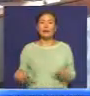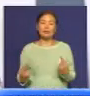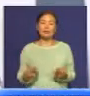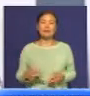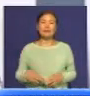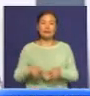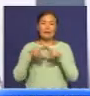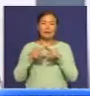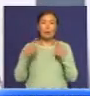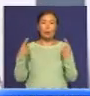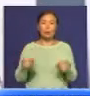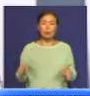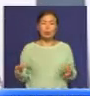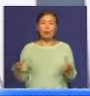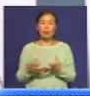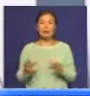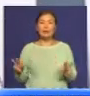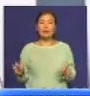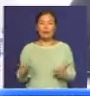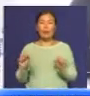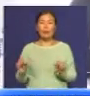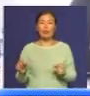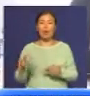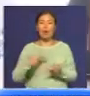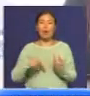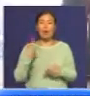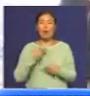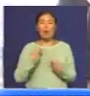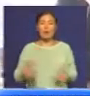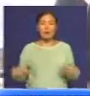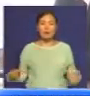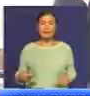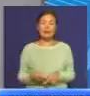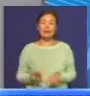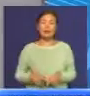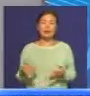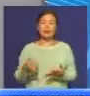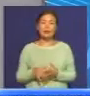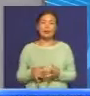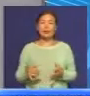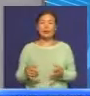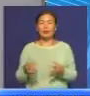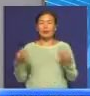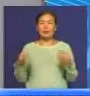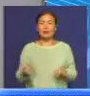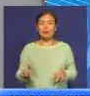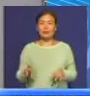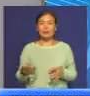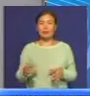столицы, то другие затронули тему поддержки предпринимателей. Ранее гости из Астаны посетили местные